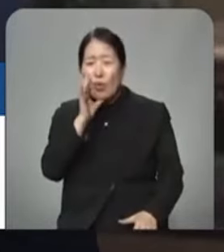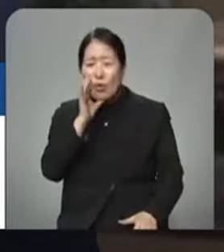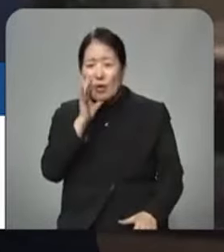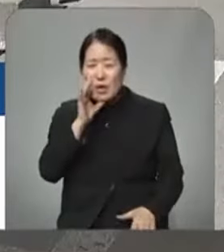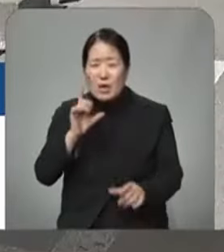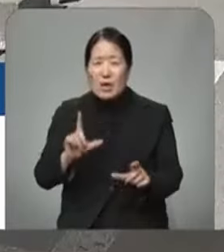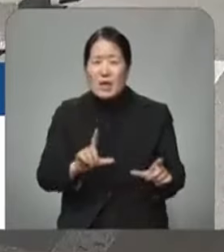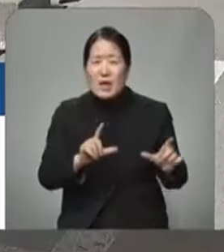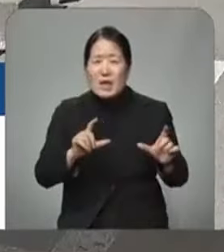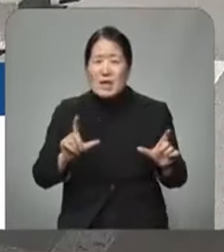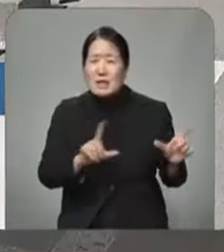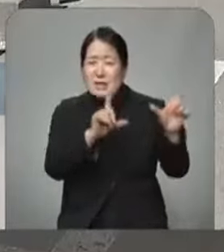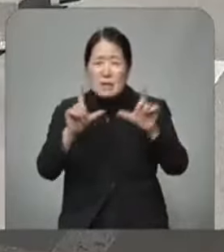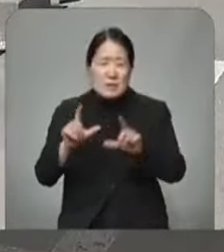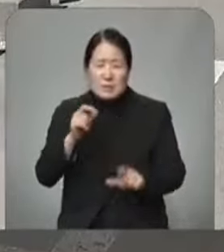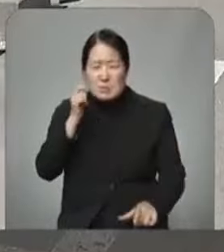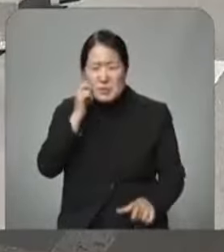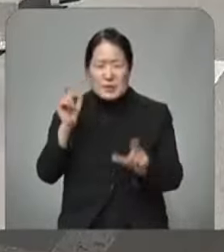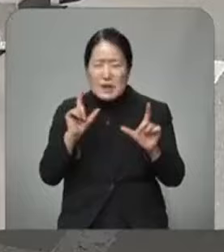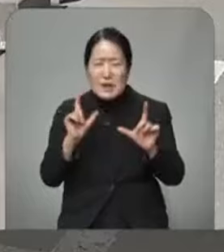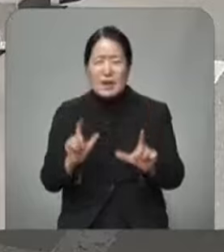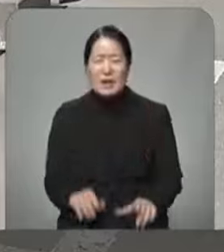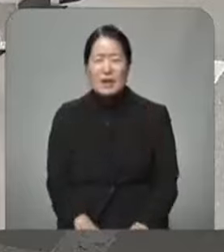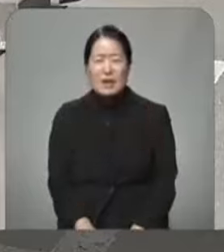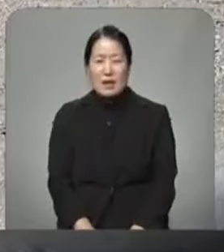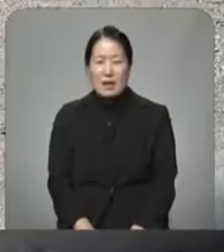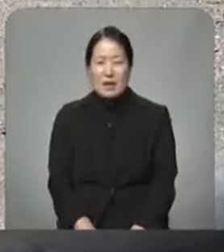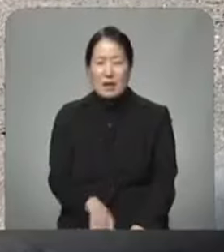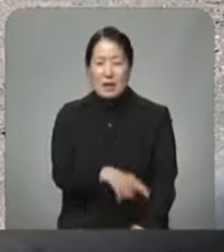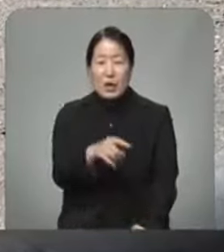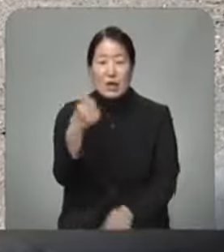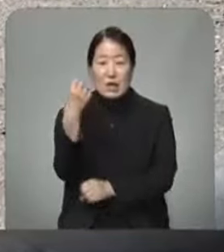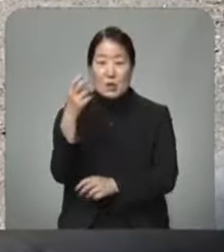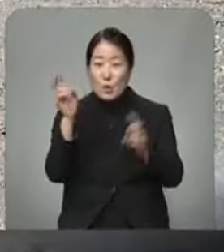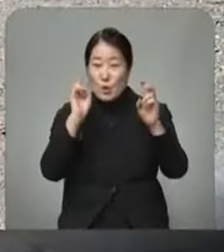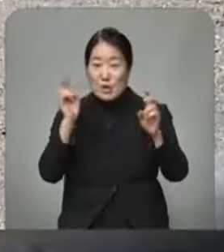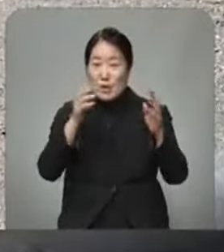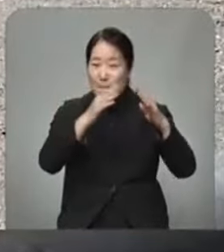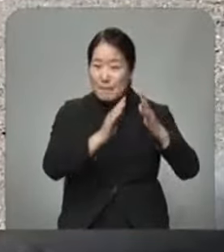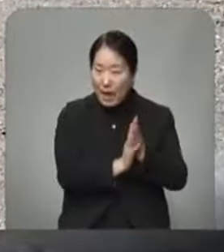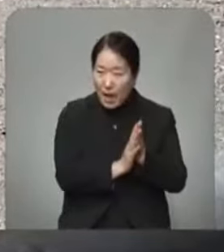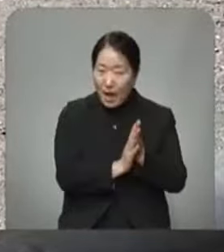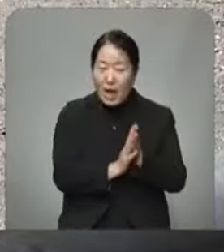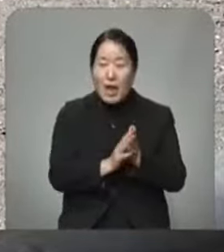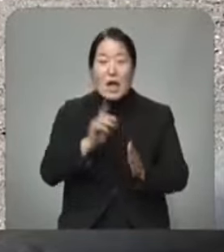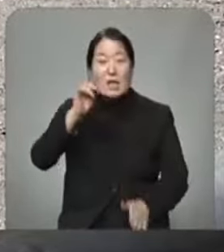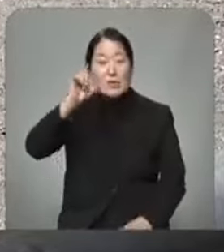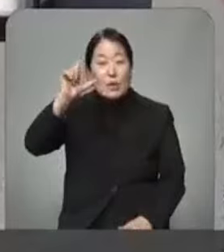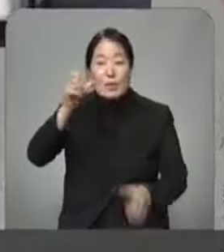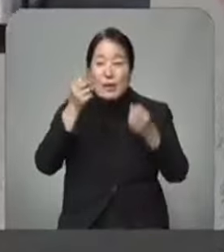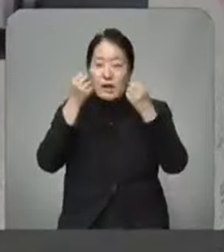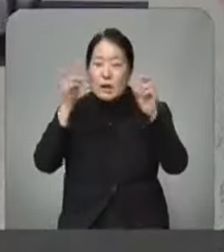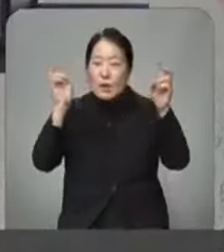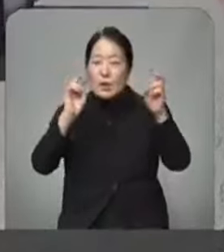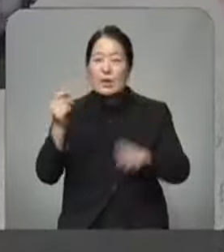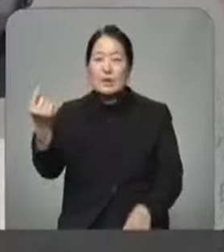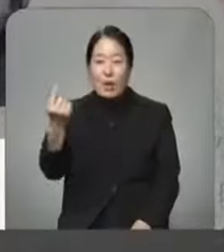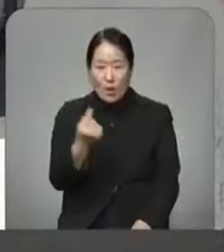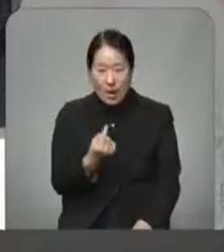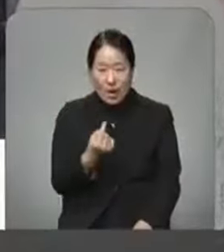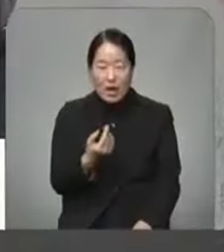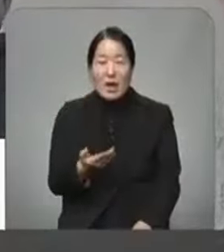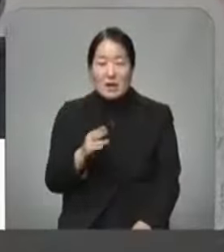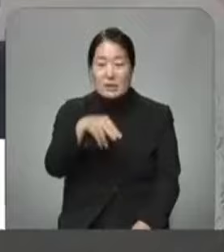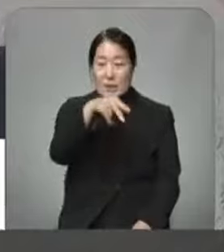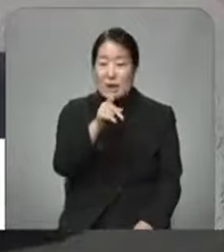거야 이제는. 영월의 경우 기존 운수업체가 철수하고 보름 만에 새 업체가 들어왔습니다. 하지만